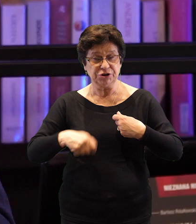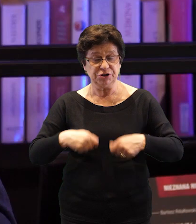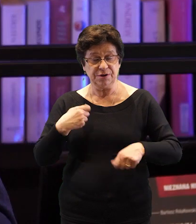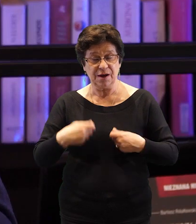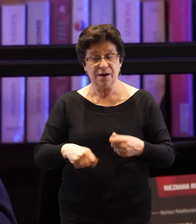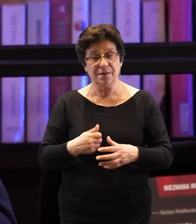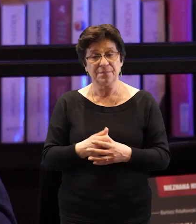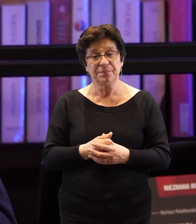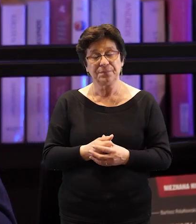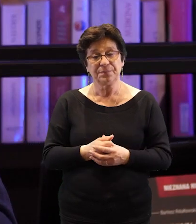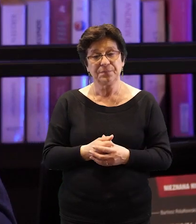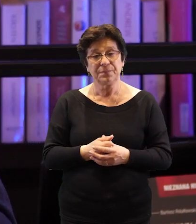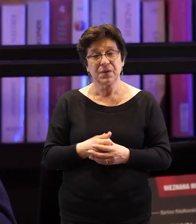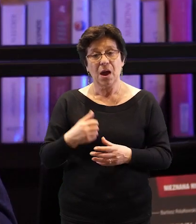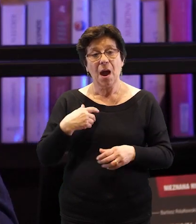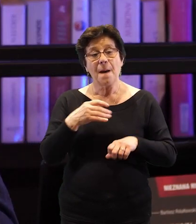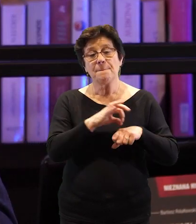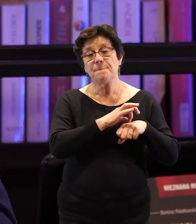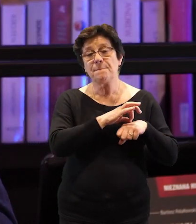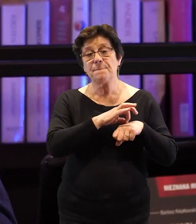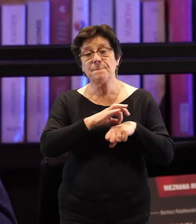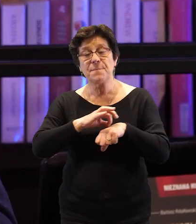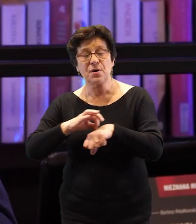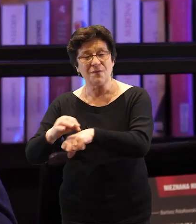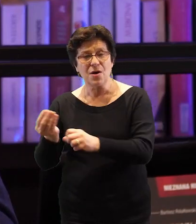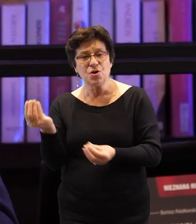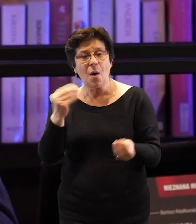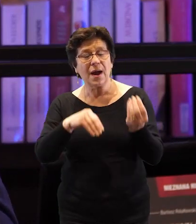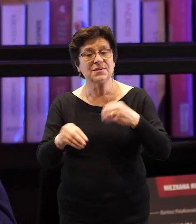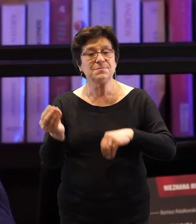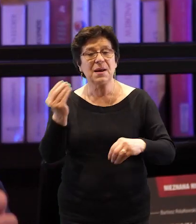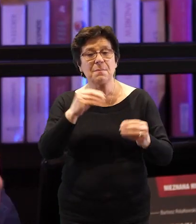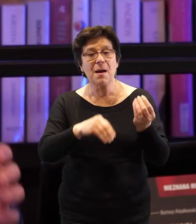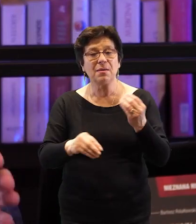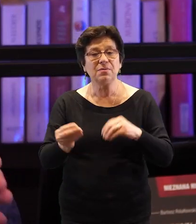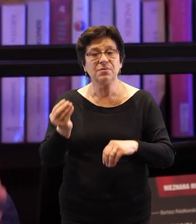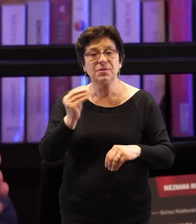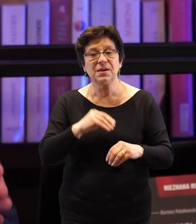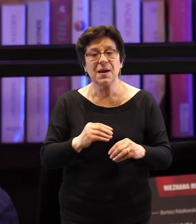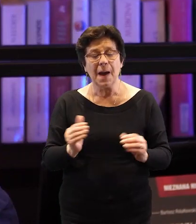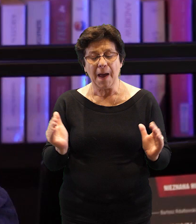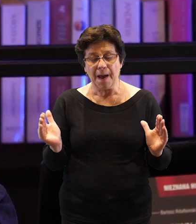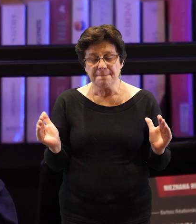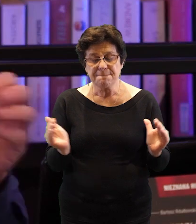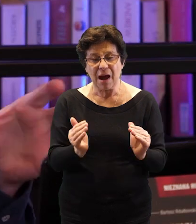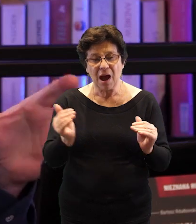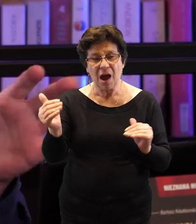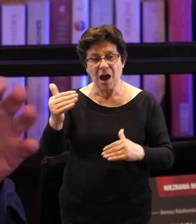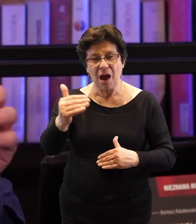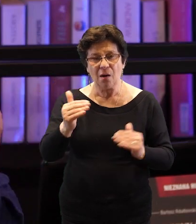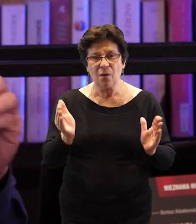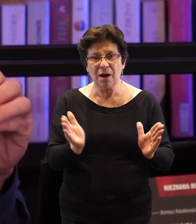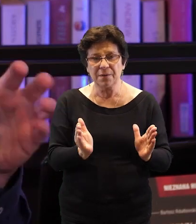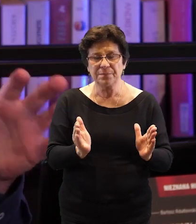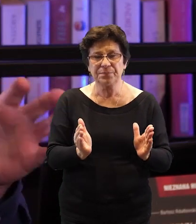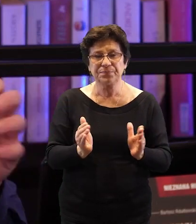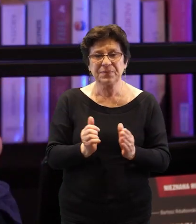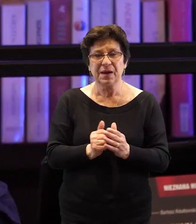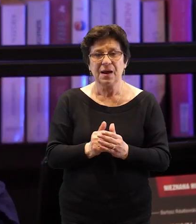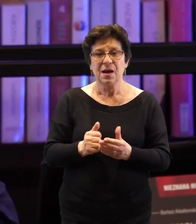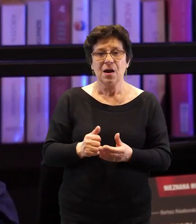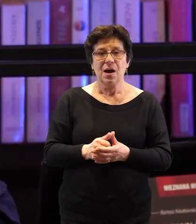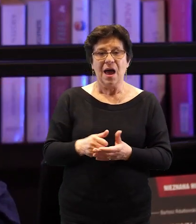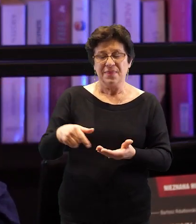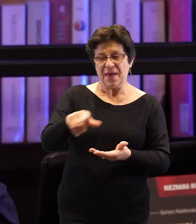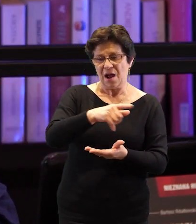Polska, prowadził eksperymenty z takimi małymi konstrukcjami właśnie